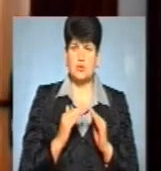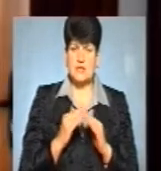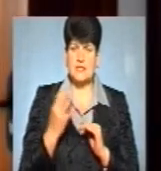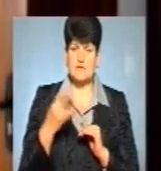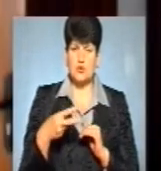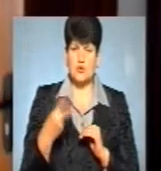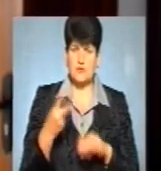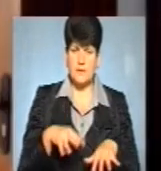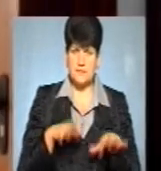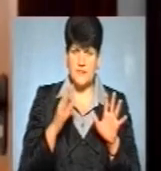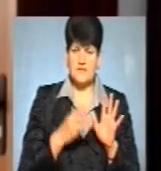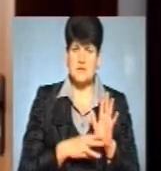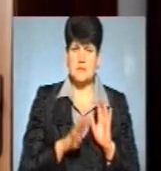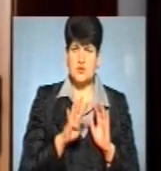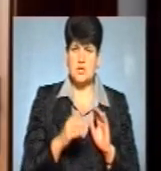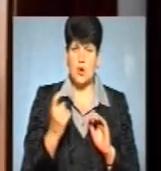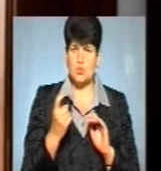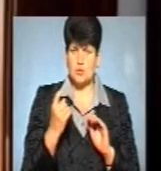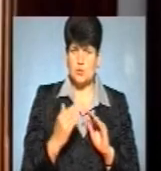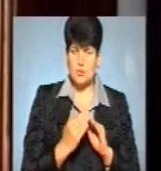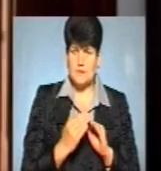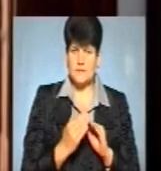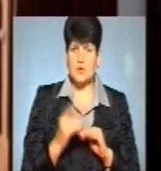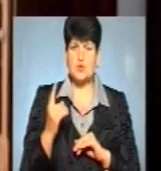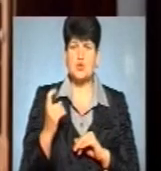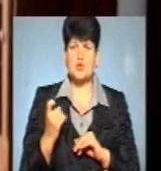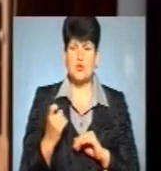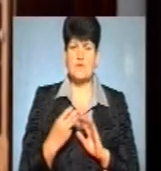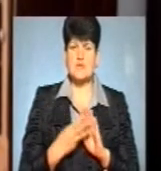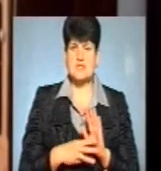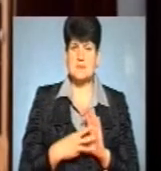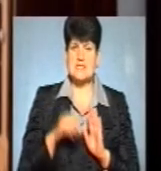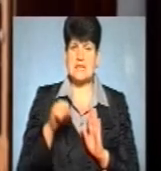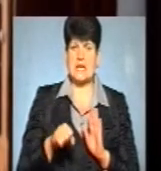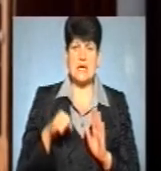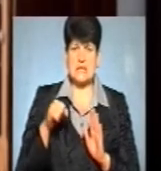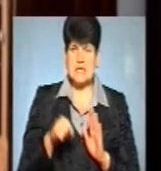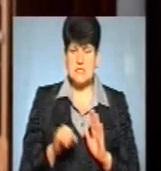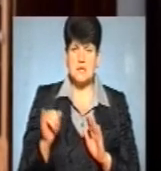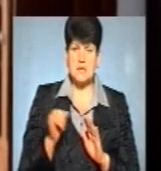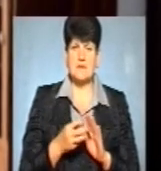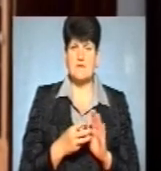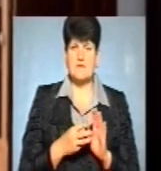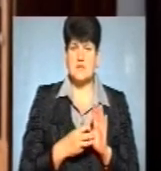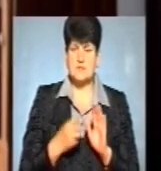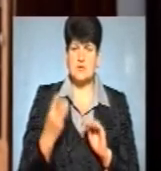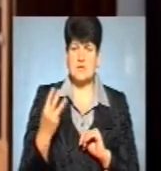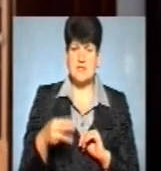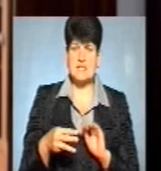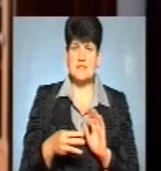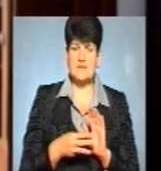42, 84 господарських будівлі, 180 криниць і 838